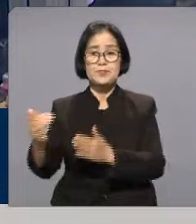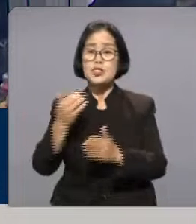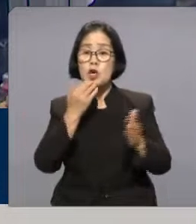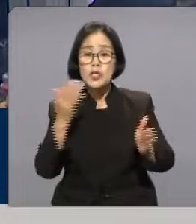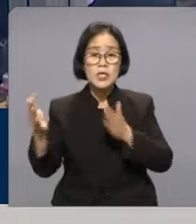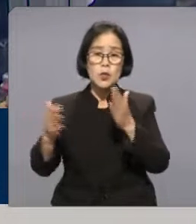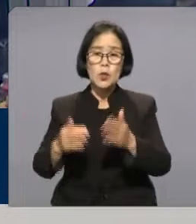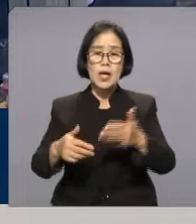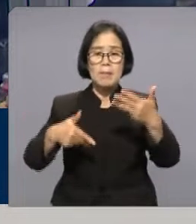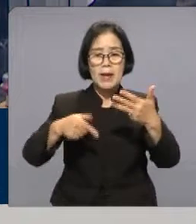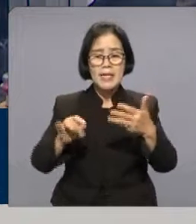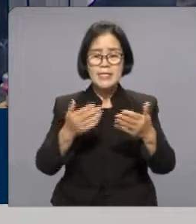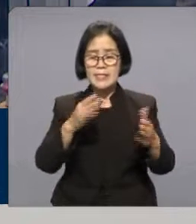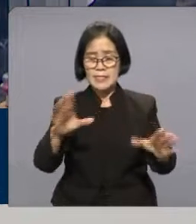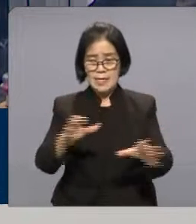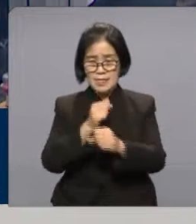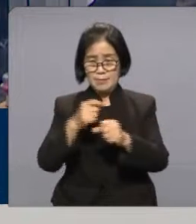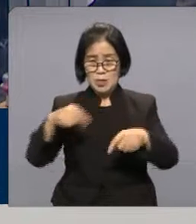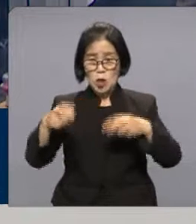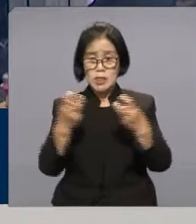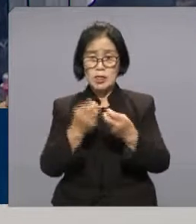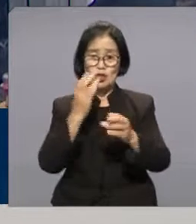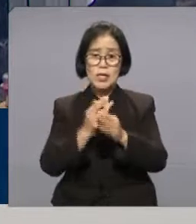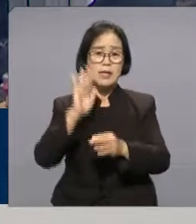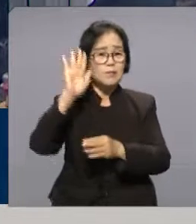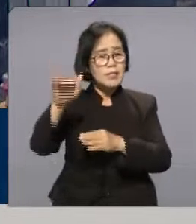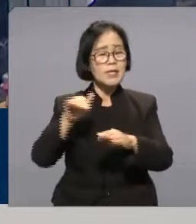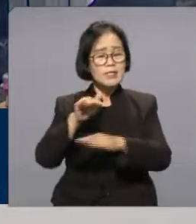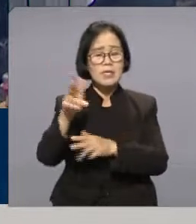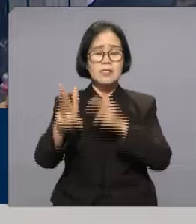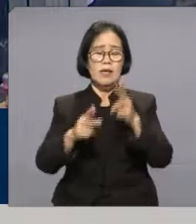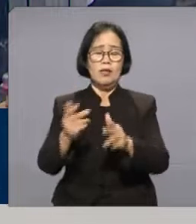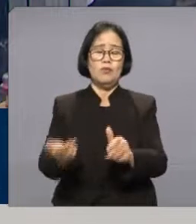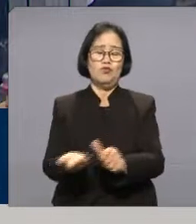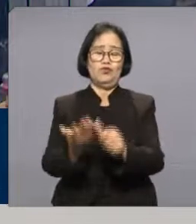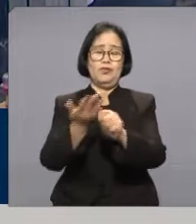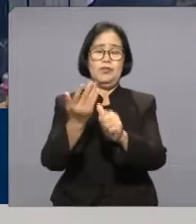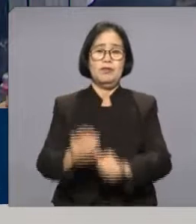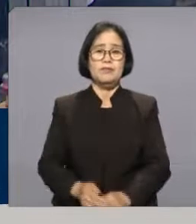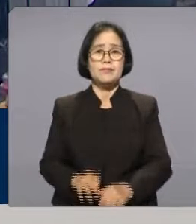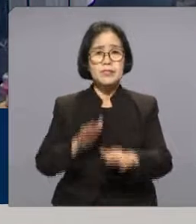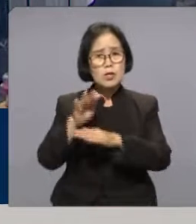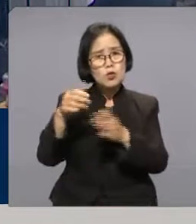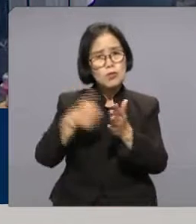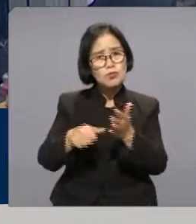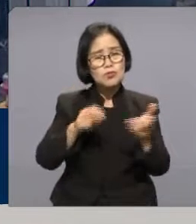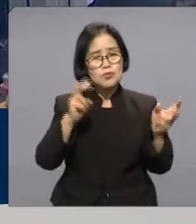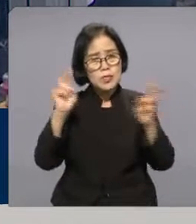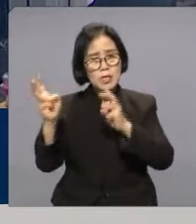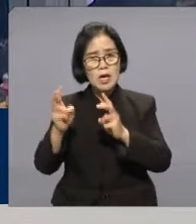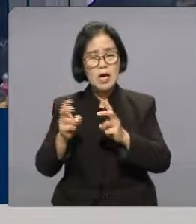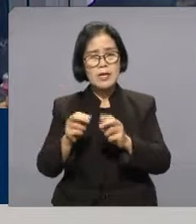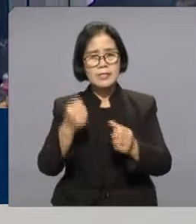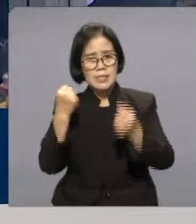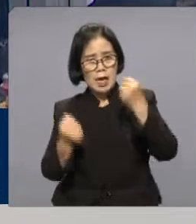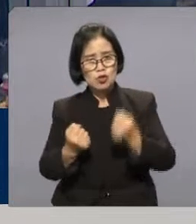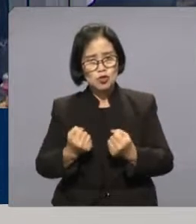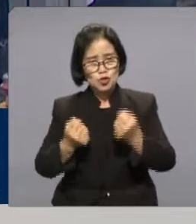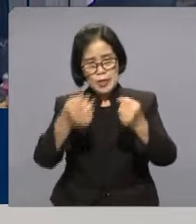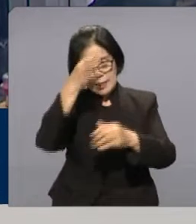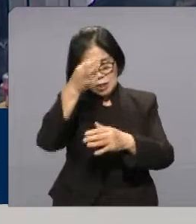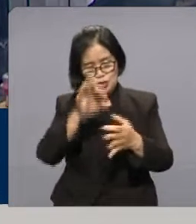경기도의 민선 8기 핵심 정책 중 하나가 미래차 산업 육성인데요. 자동차 부품 업체와 자율주행 기술 기업을